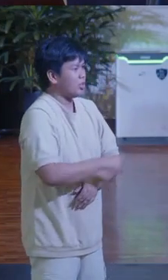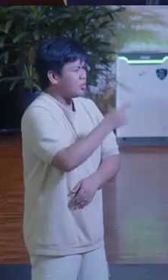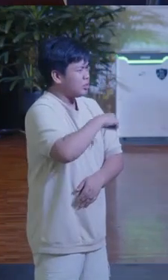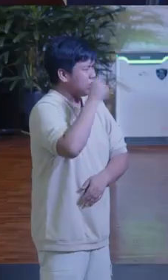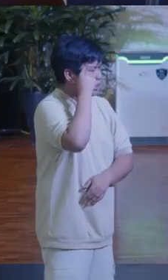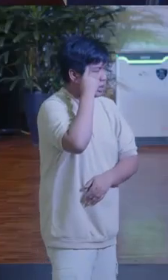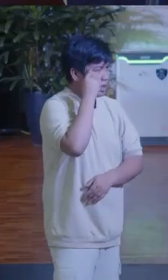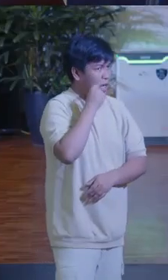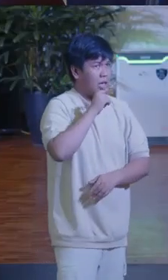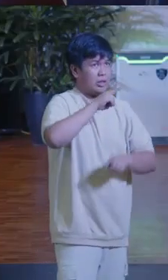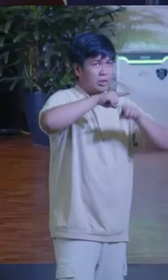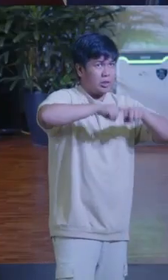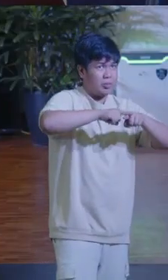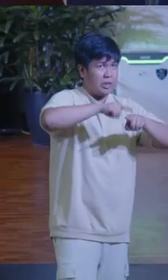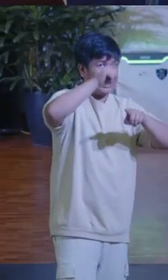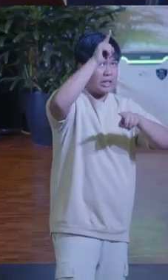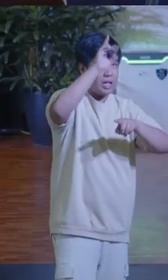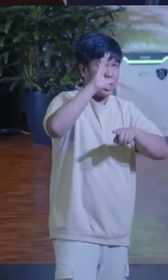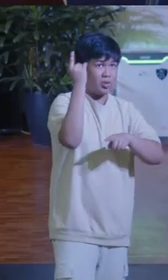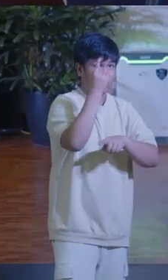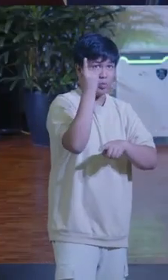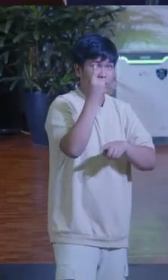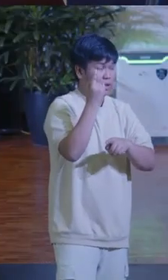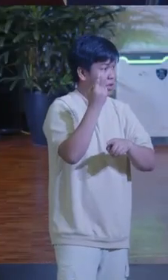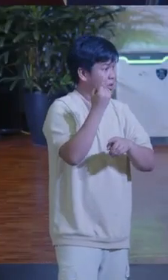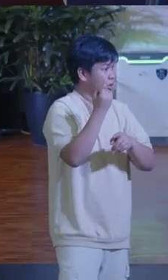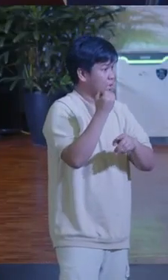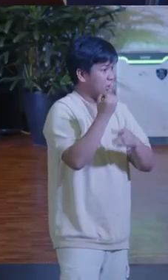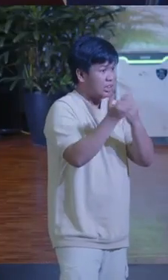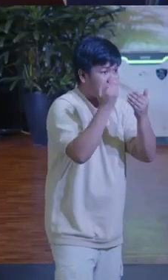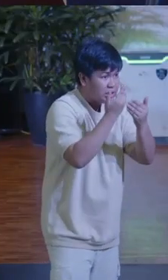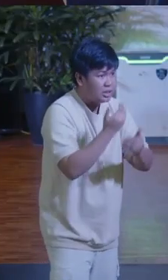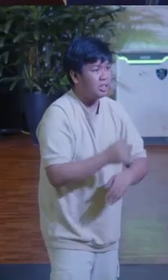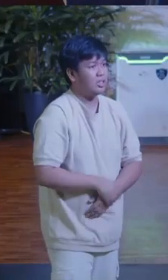ng Diyos para sa ating kaligtasan.